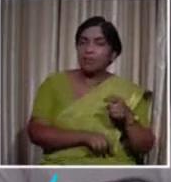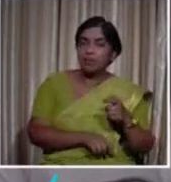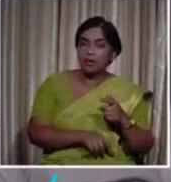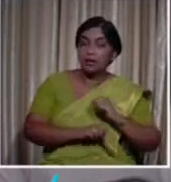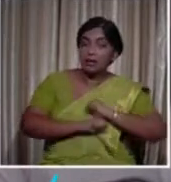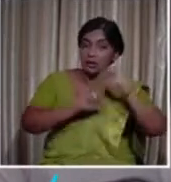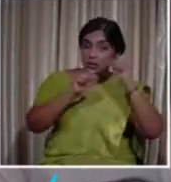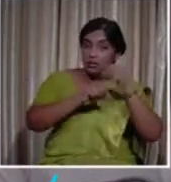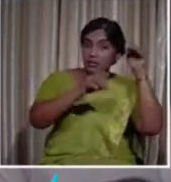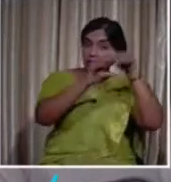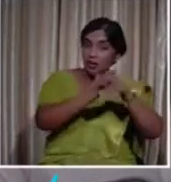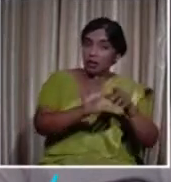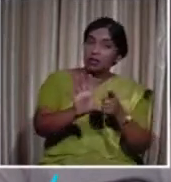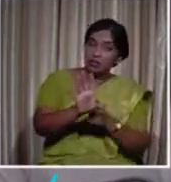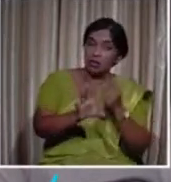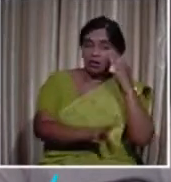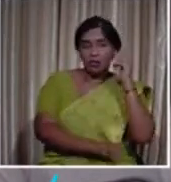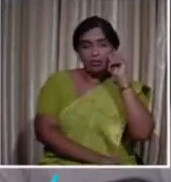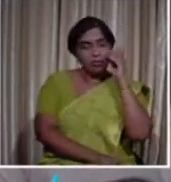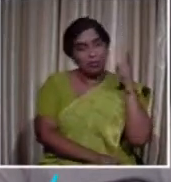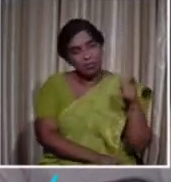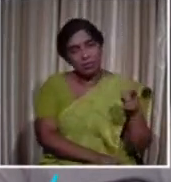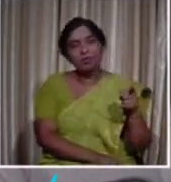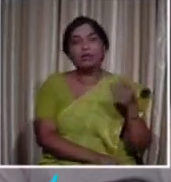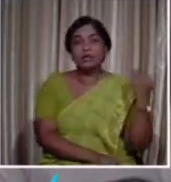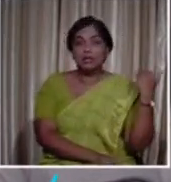अरगल भूमिये सिटिन तरुण तरुणियांट